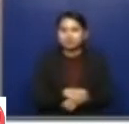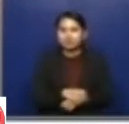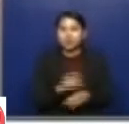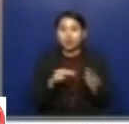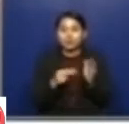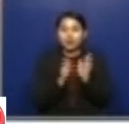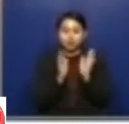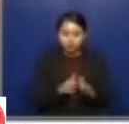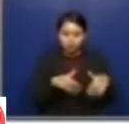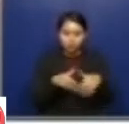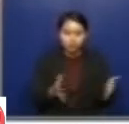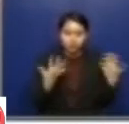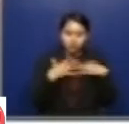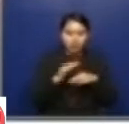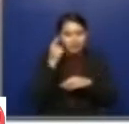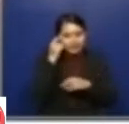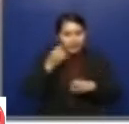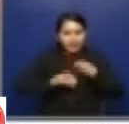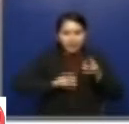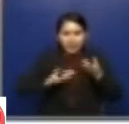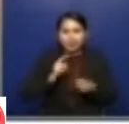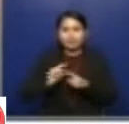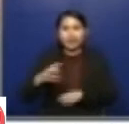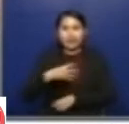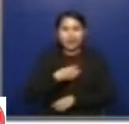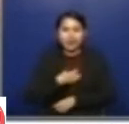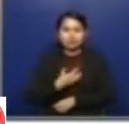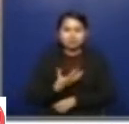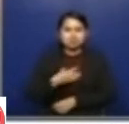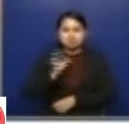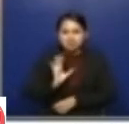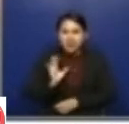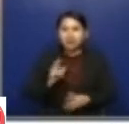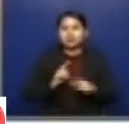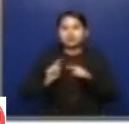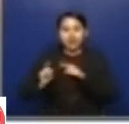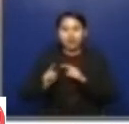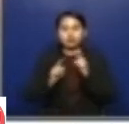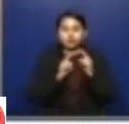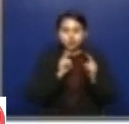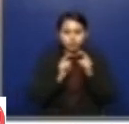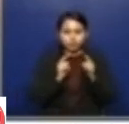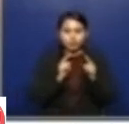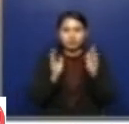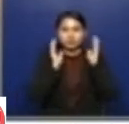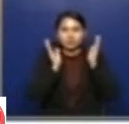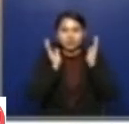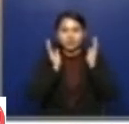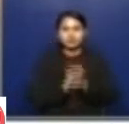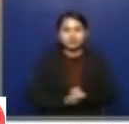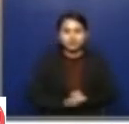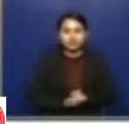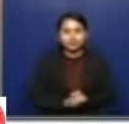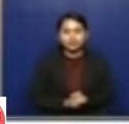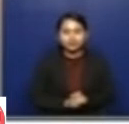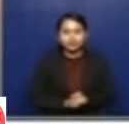ร่วมในการแสดงความคิดเห็นว่าพวกเขาต้องการหรือไม่ต้องการเหมืองในพื้นที่หรือไม่อย่